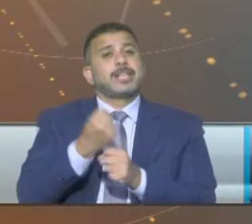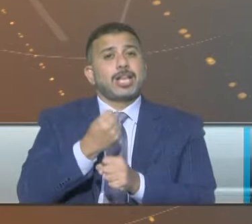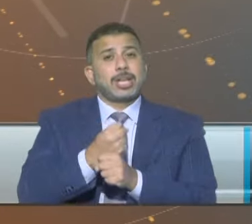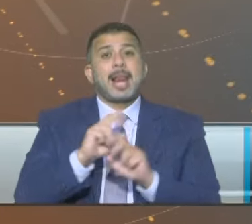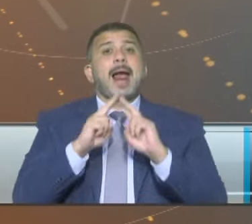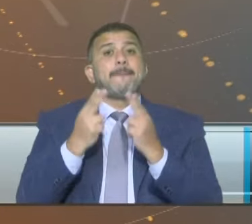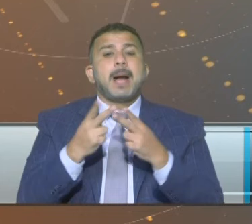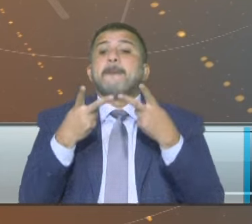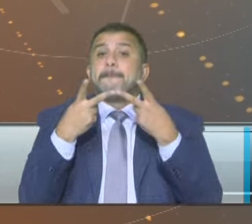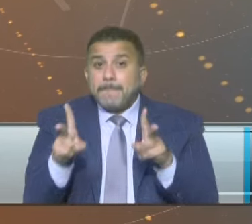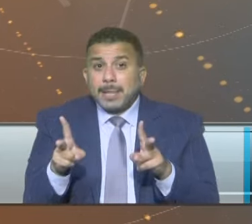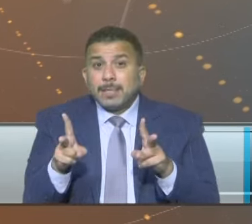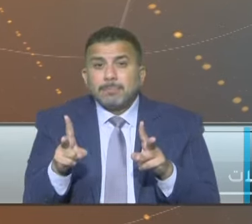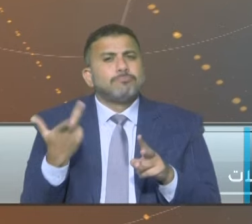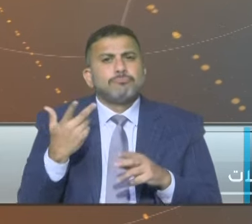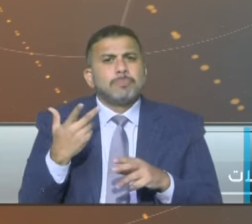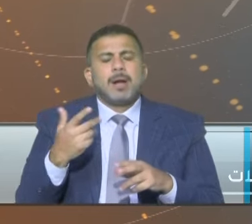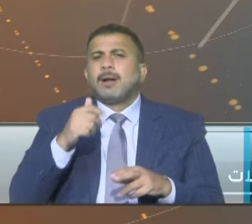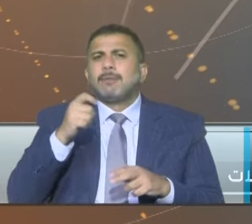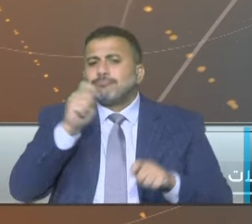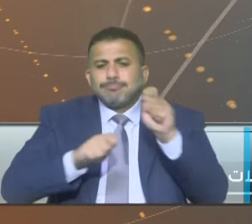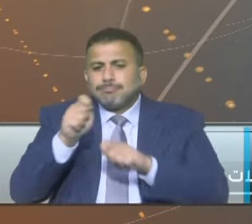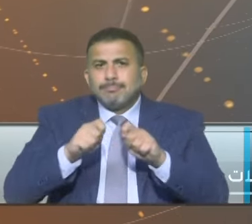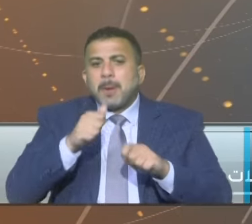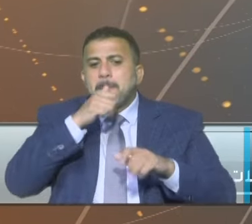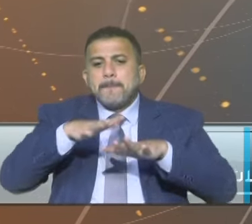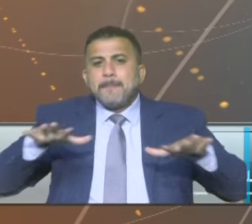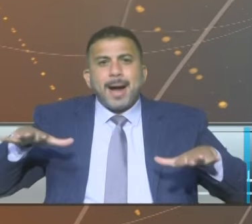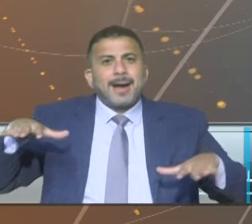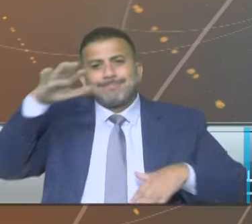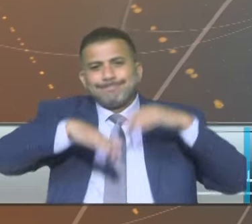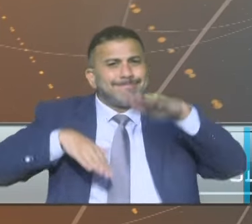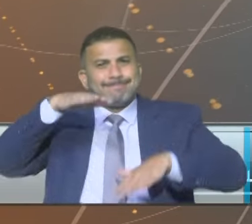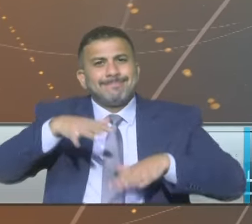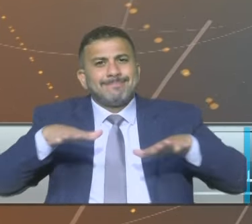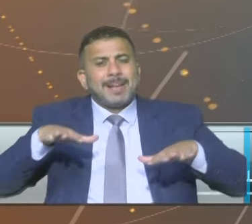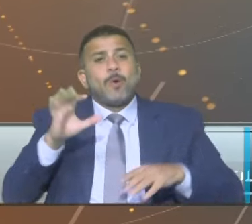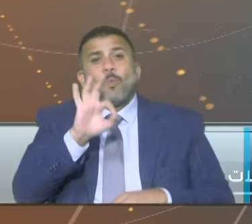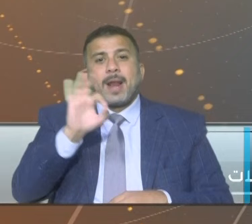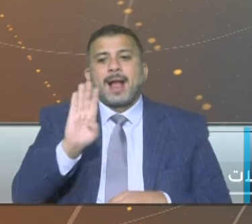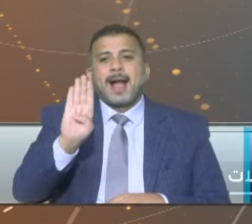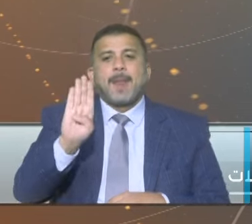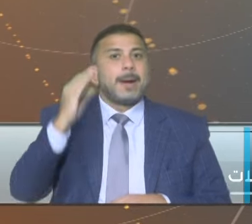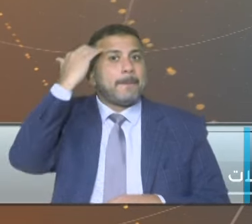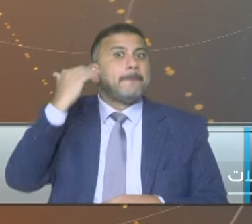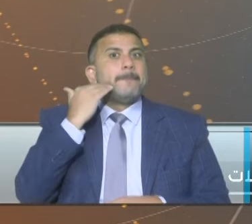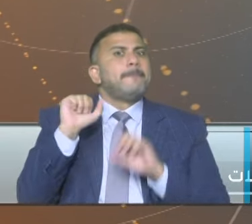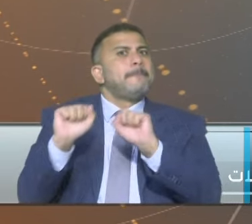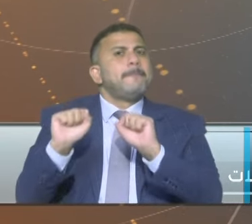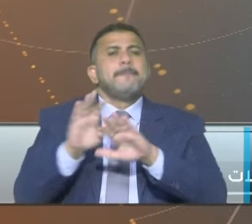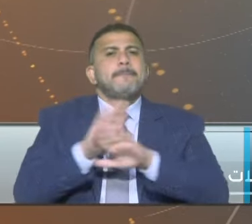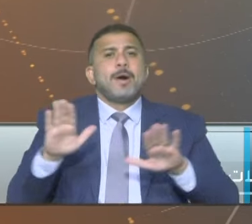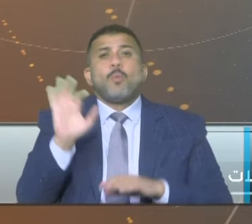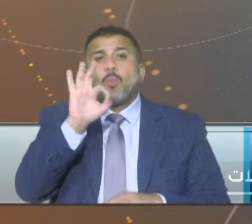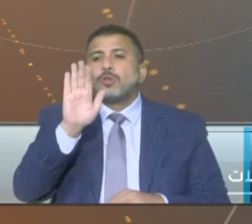دائره الاشغال العامه بالبدء في انشاء شاطئ السيدات بمدينه كلباء بطول 700 متر في منطقه سور